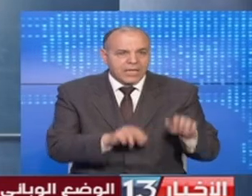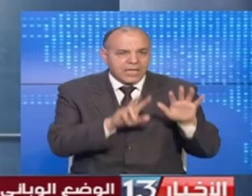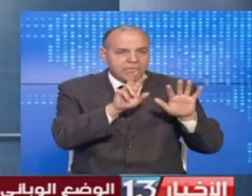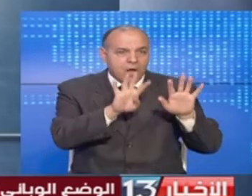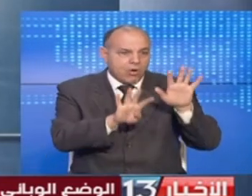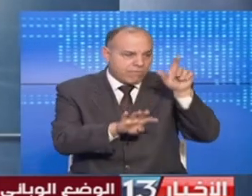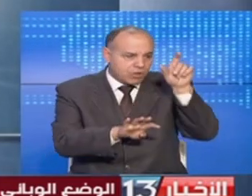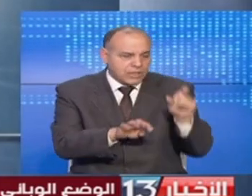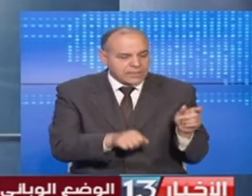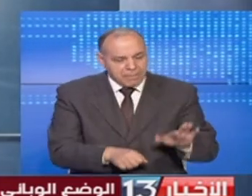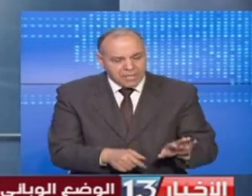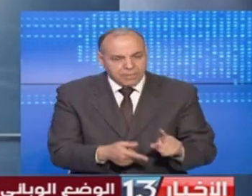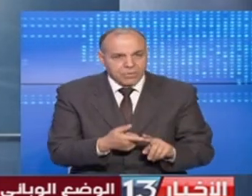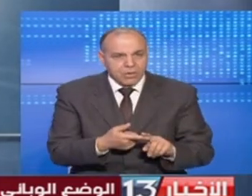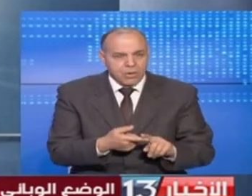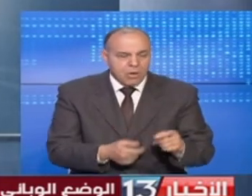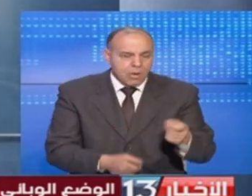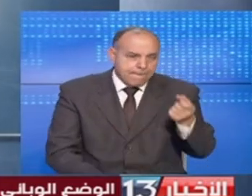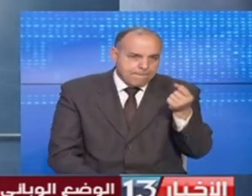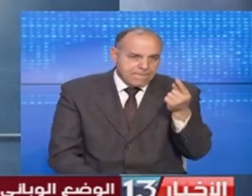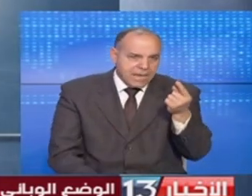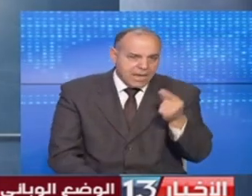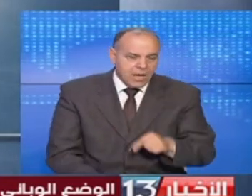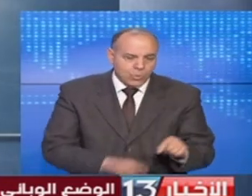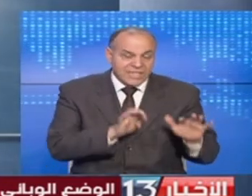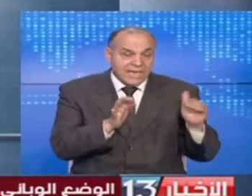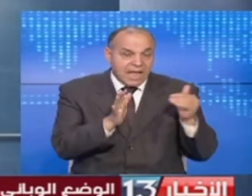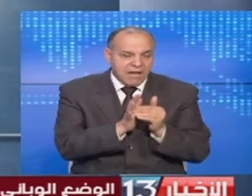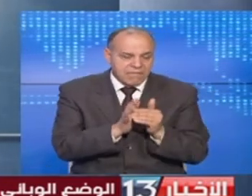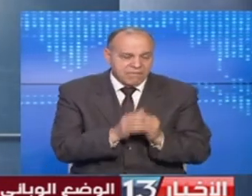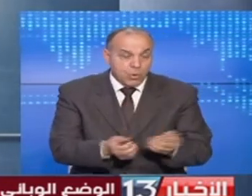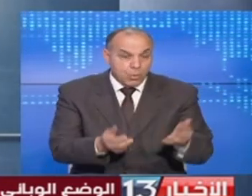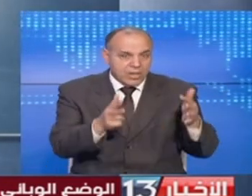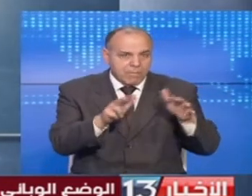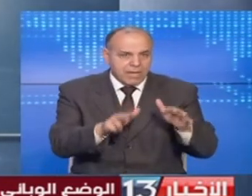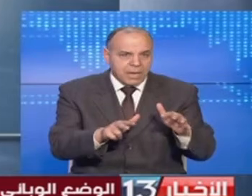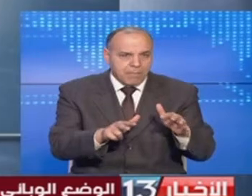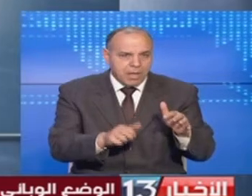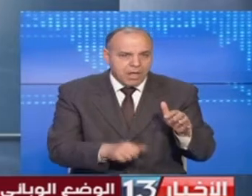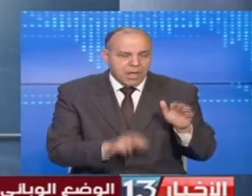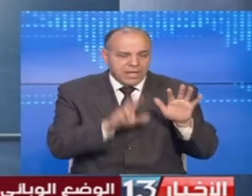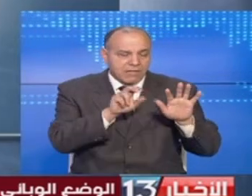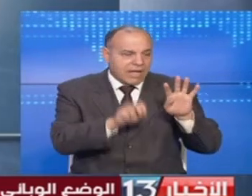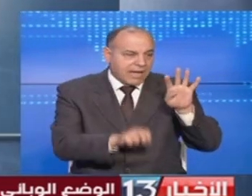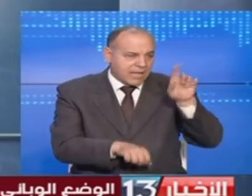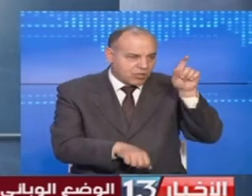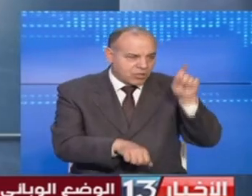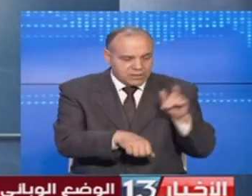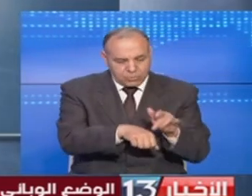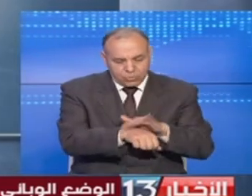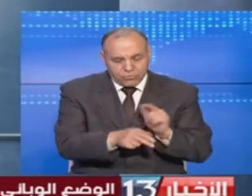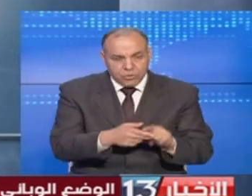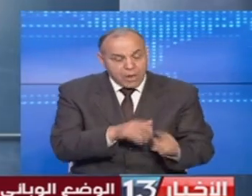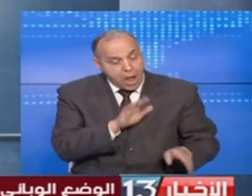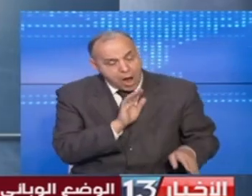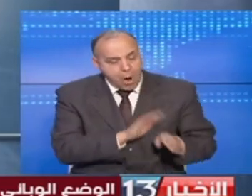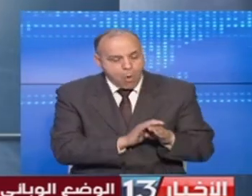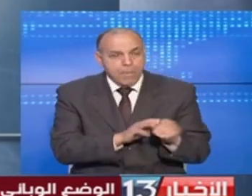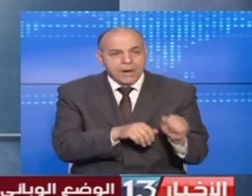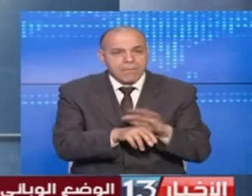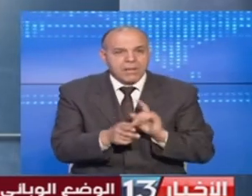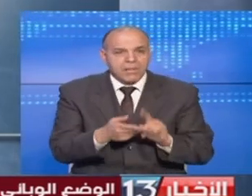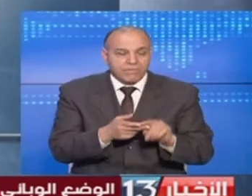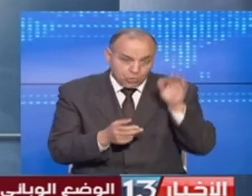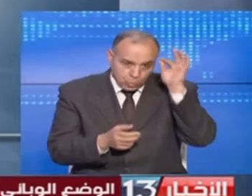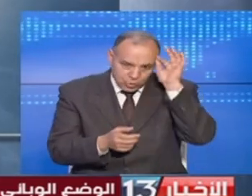حاله وفاه ومائه وتسعين الف وثمانمائه واربعه وثمانين اصابه موضوع ظهور هذا الوباء